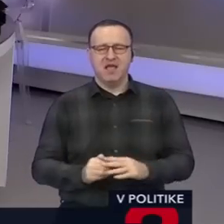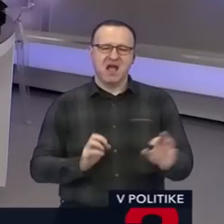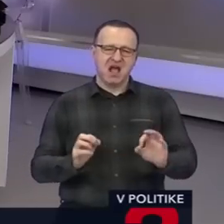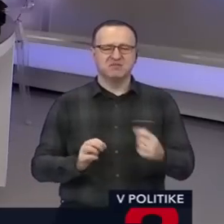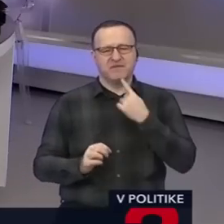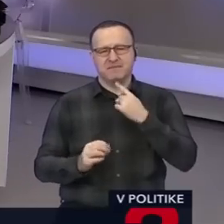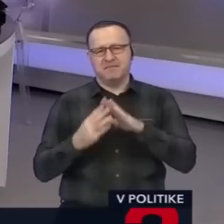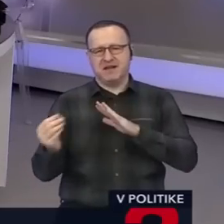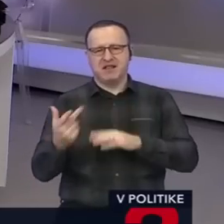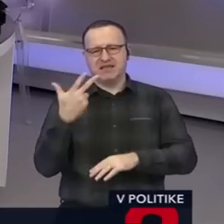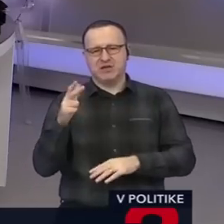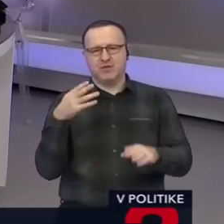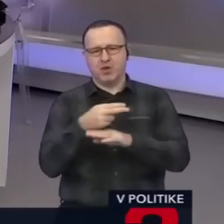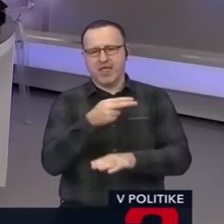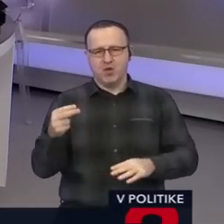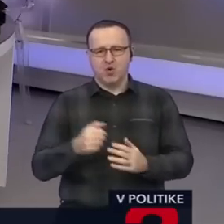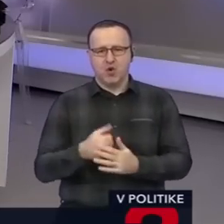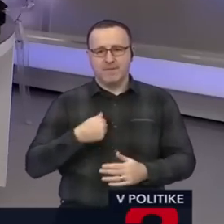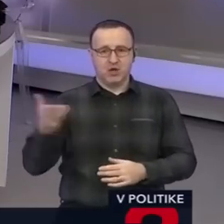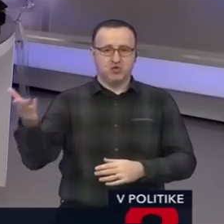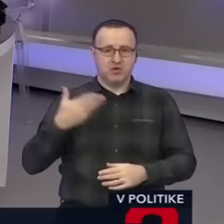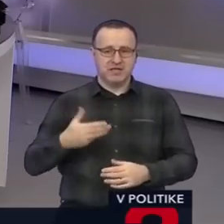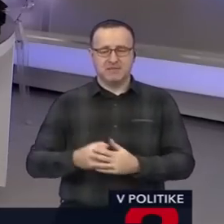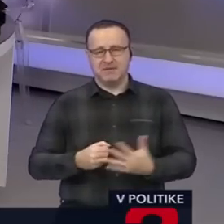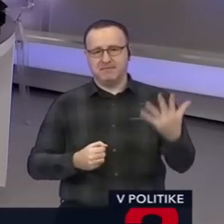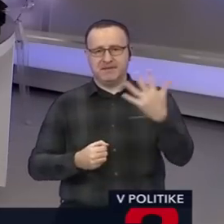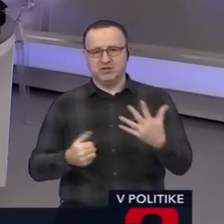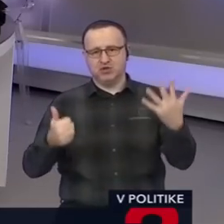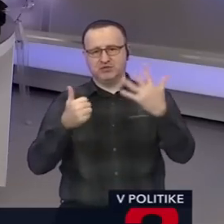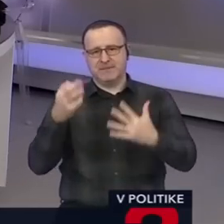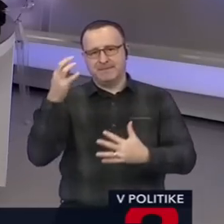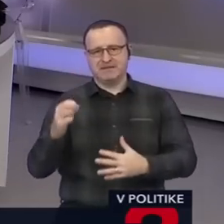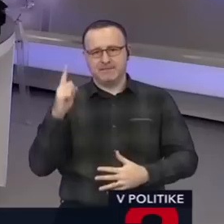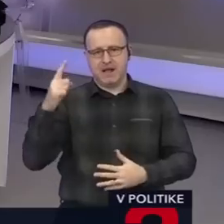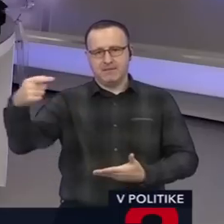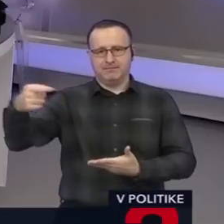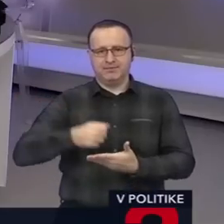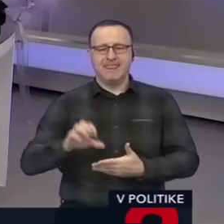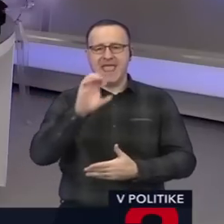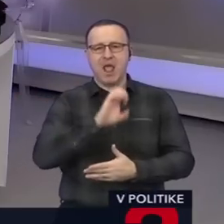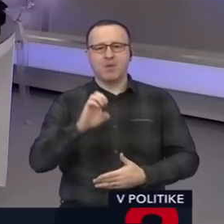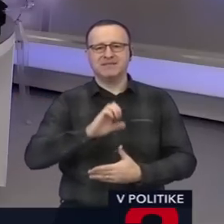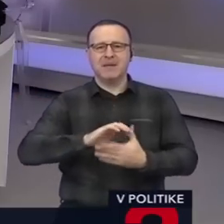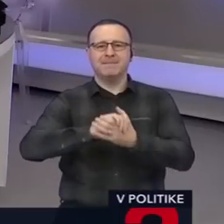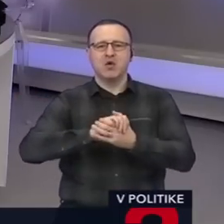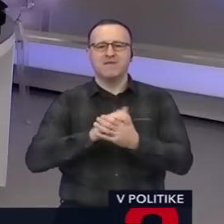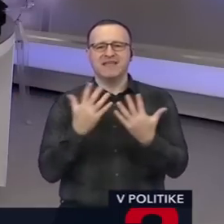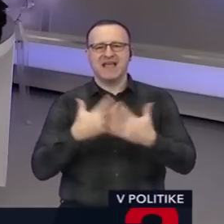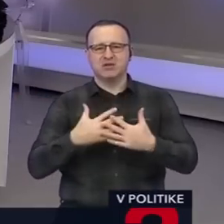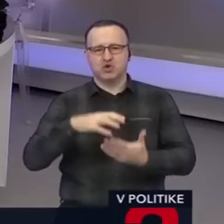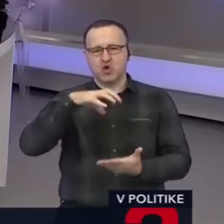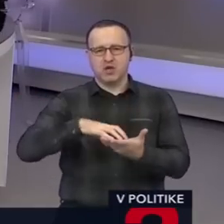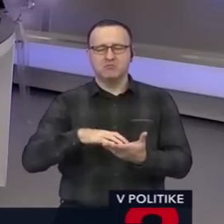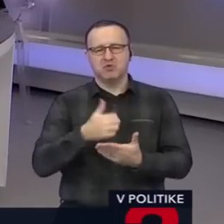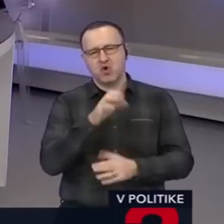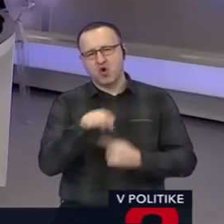miliónových účtovná hodnota, tak dostaneme nejakých 50% a 60% by sme mali dostať z Európskeho mierového nástroja, čiže okolo 150 miliónov,